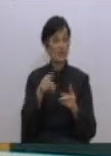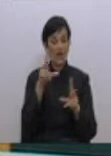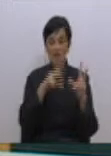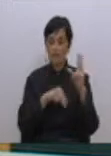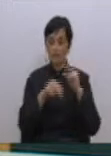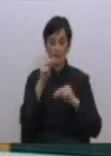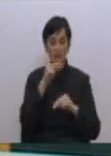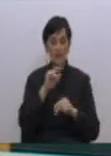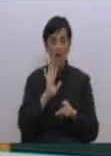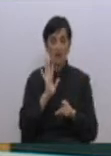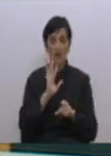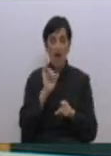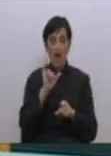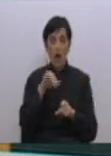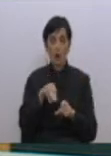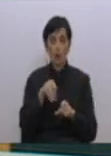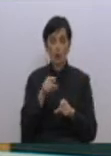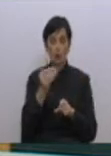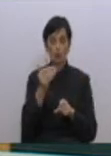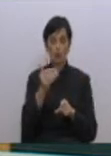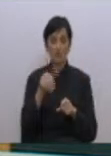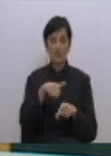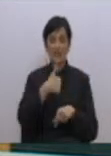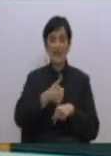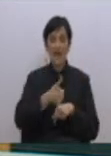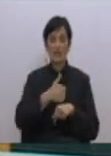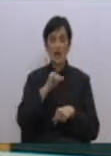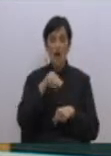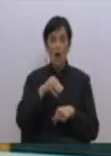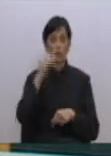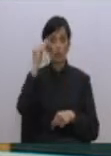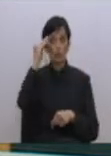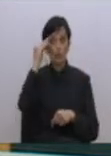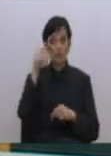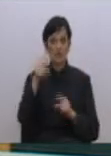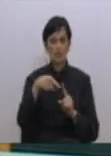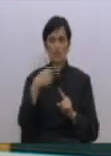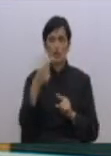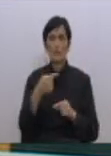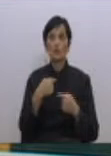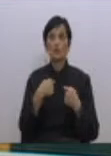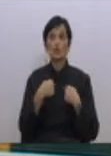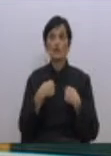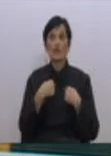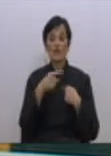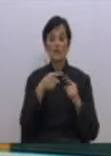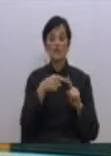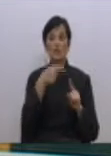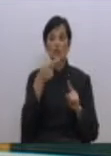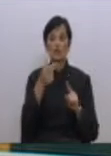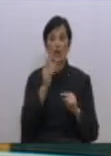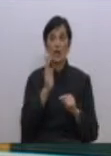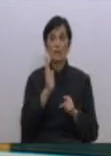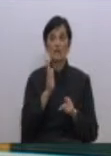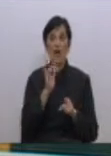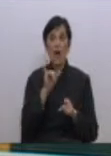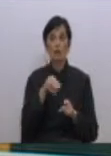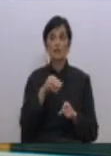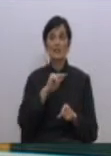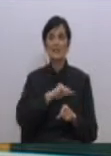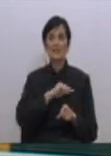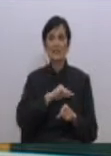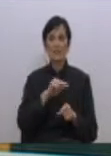გათვალისწინებული აუდიტის გენერალური აუდიტის მოსაზრებების შემდეგ. ჩვენ ამის შემდეგ გვექნება თავად აუდიტის